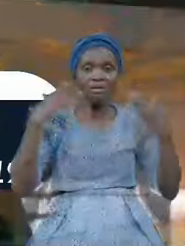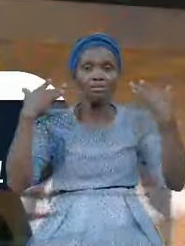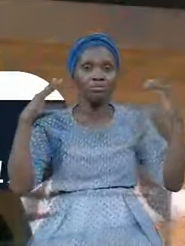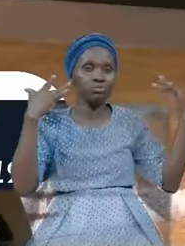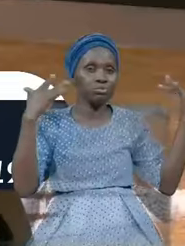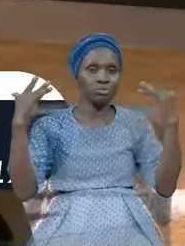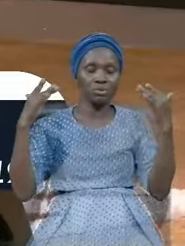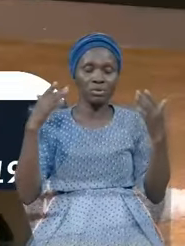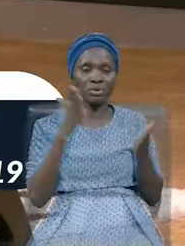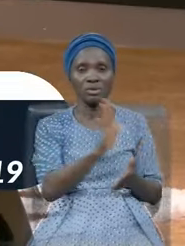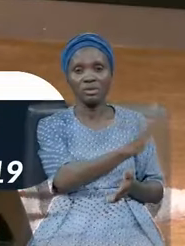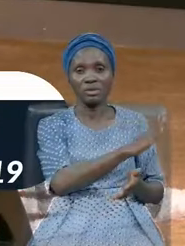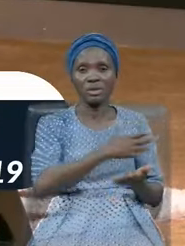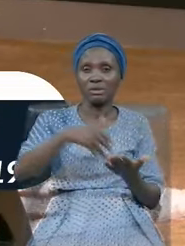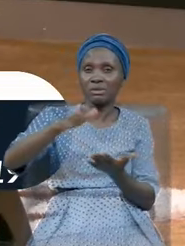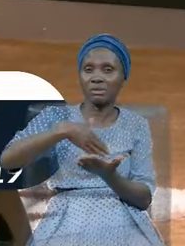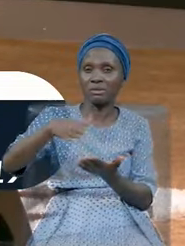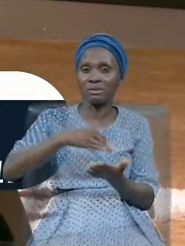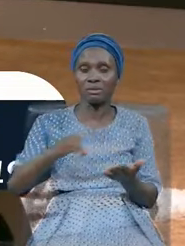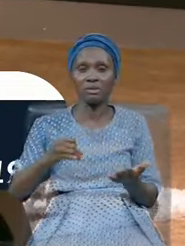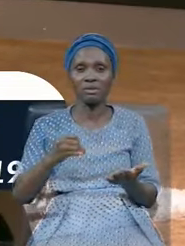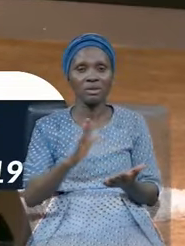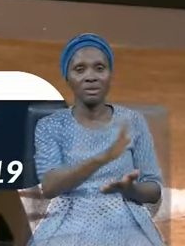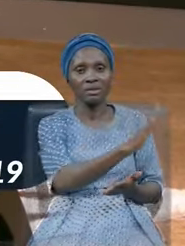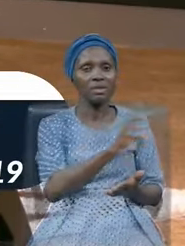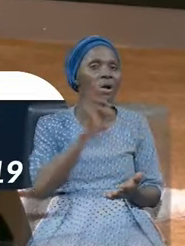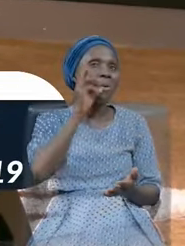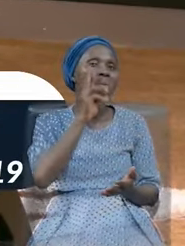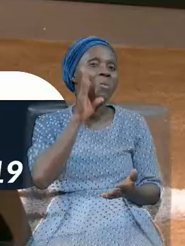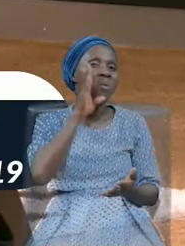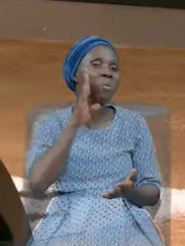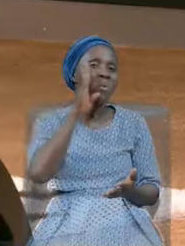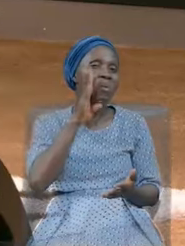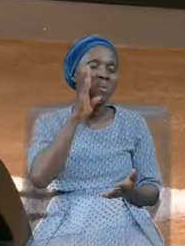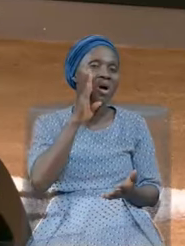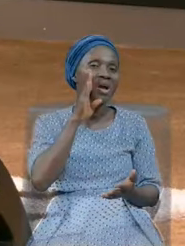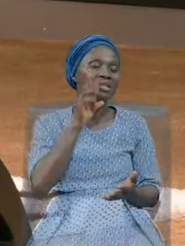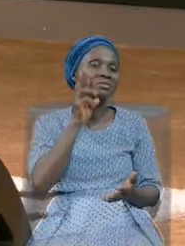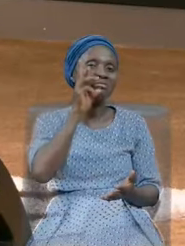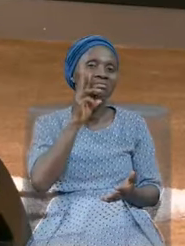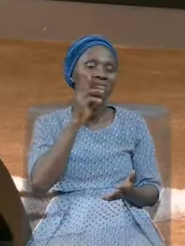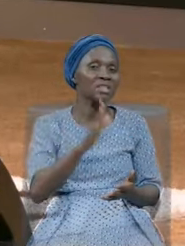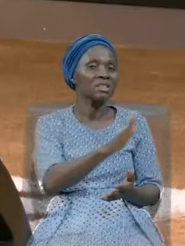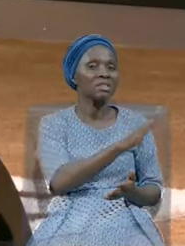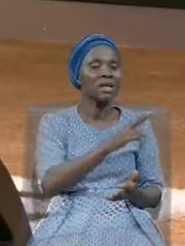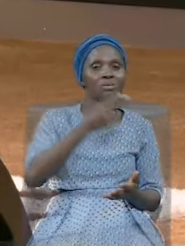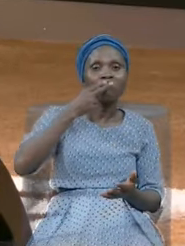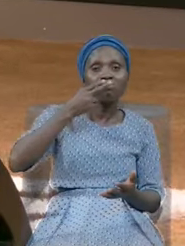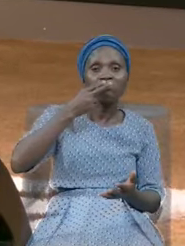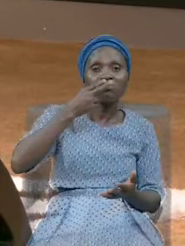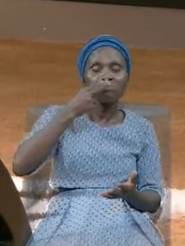vin leurs cigarettes leur marigun leur stimulant